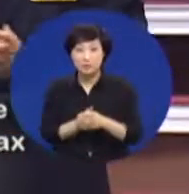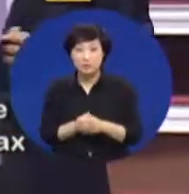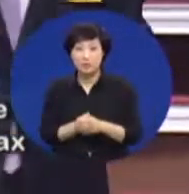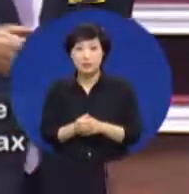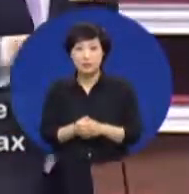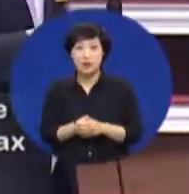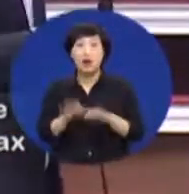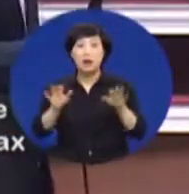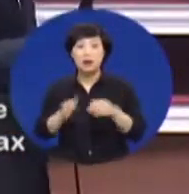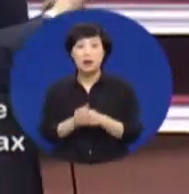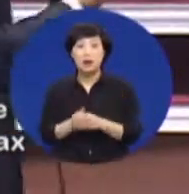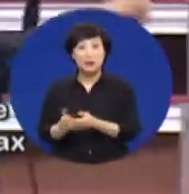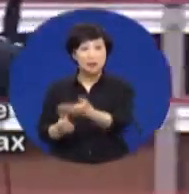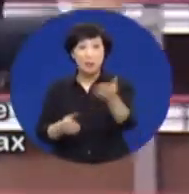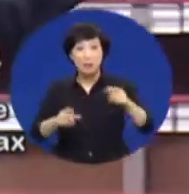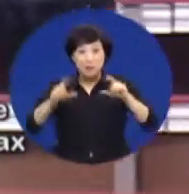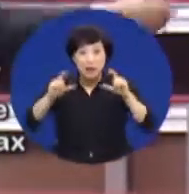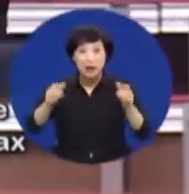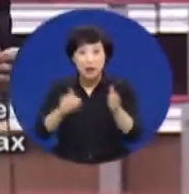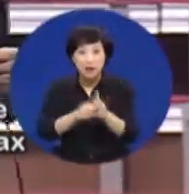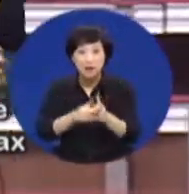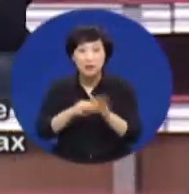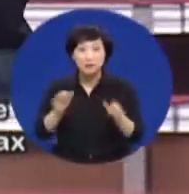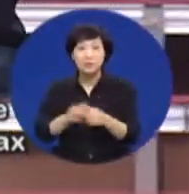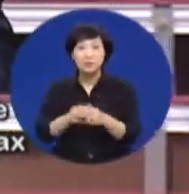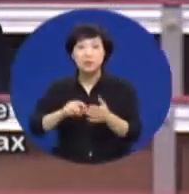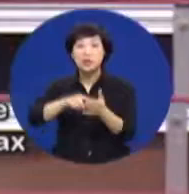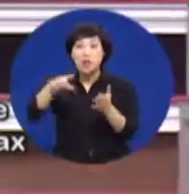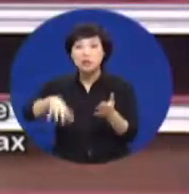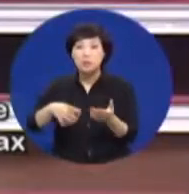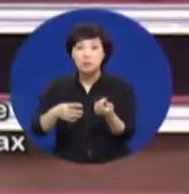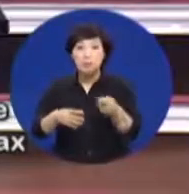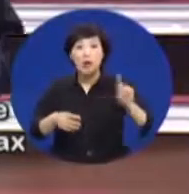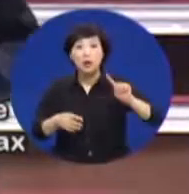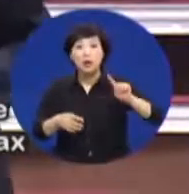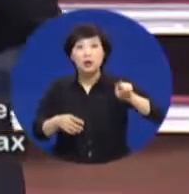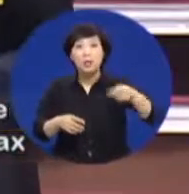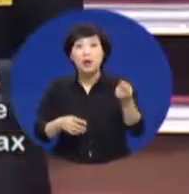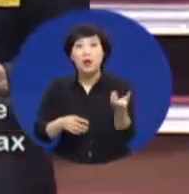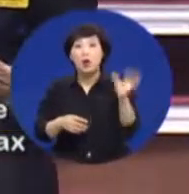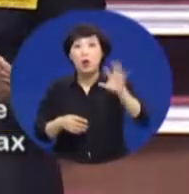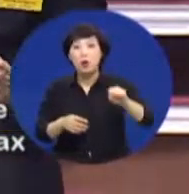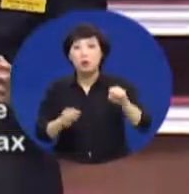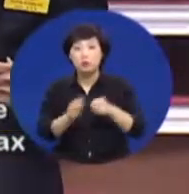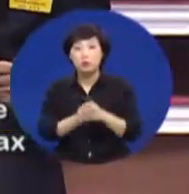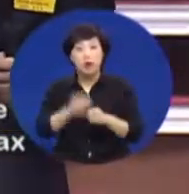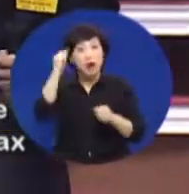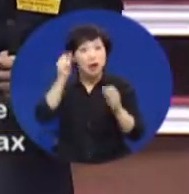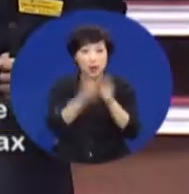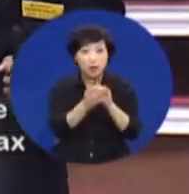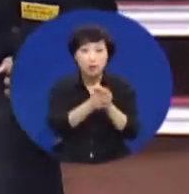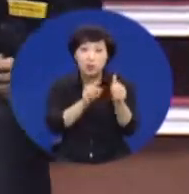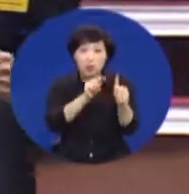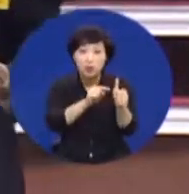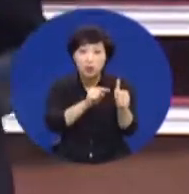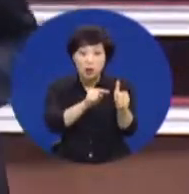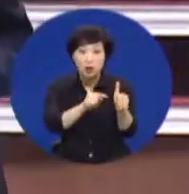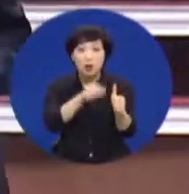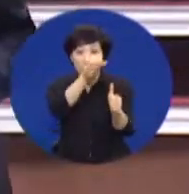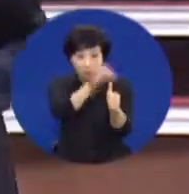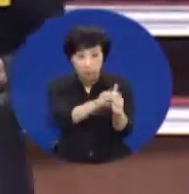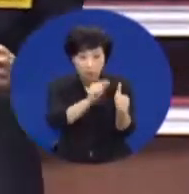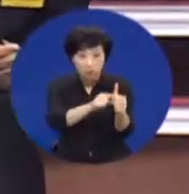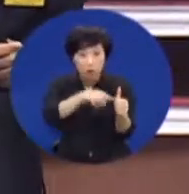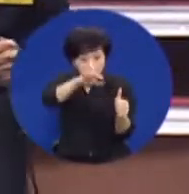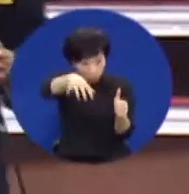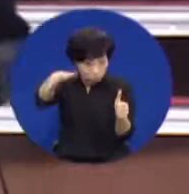아니라 100억을 받아오라고 시키고 네가 매겨서 받아와라. 그 인정과세. 그래서 잘못